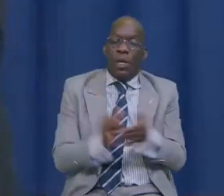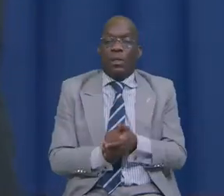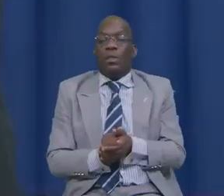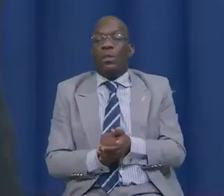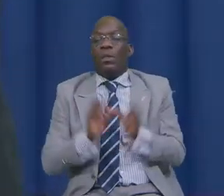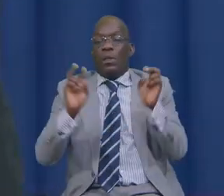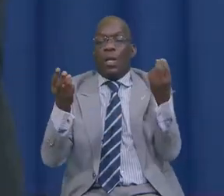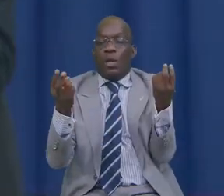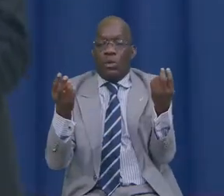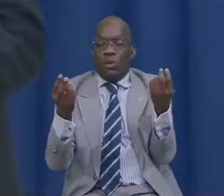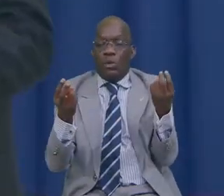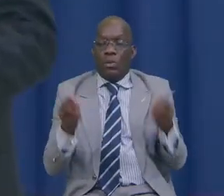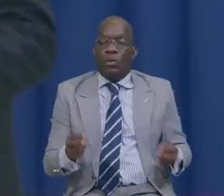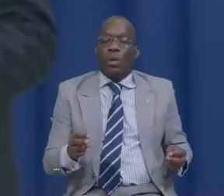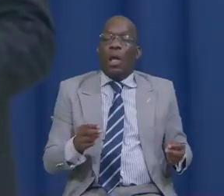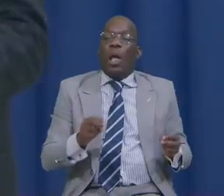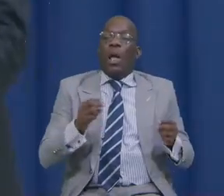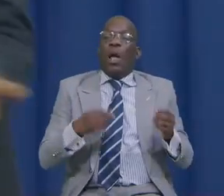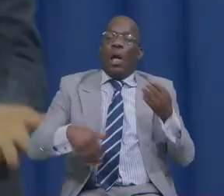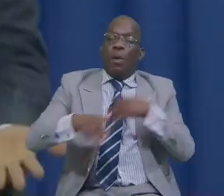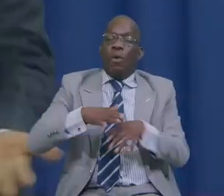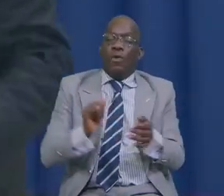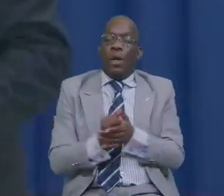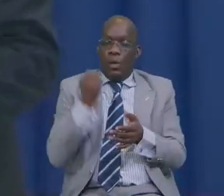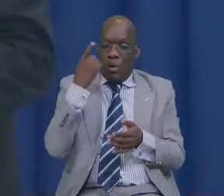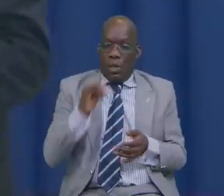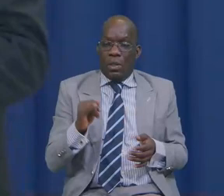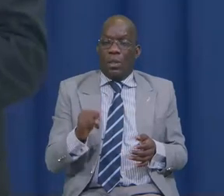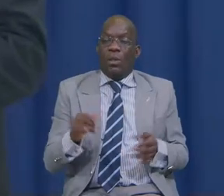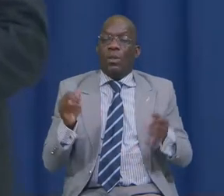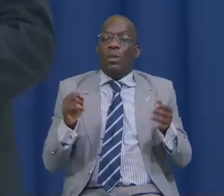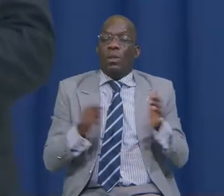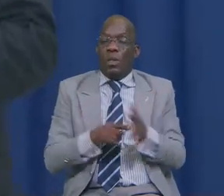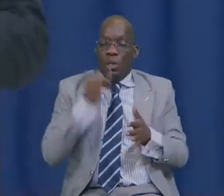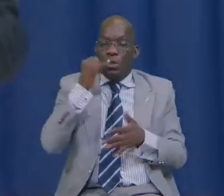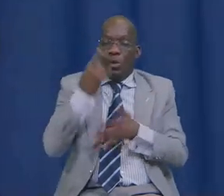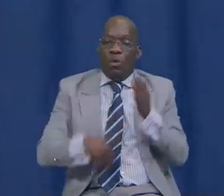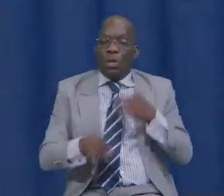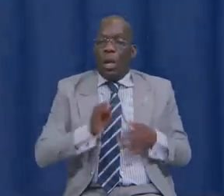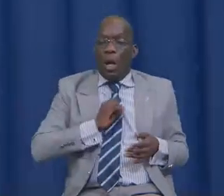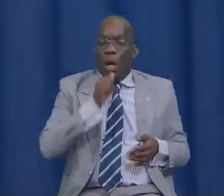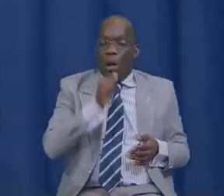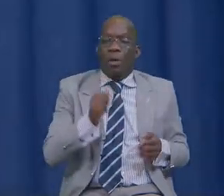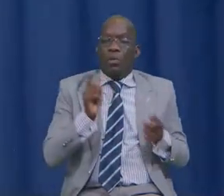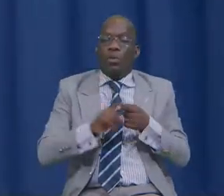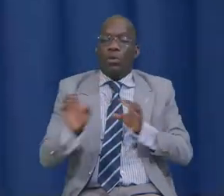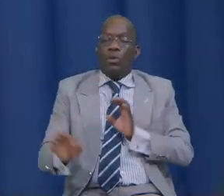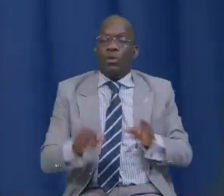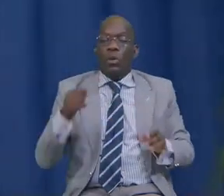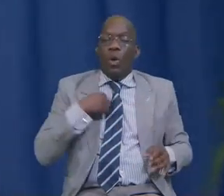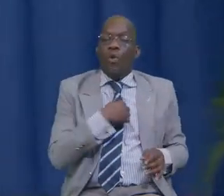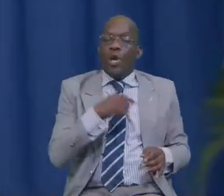titres, au-delà de cette compréhension, voici ce que je suis censé faire. Nous